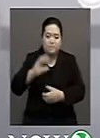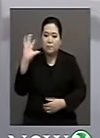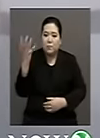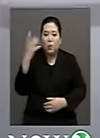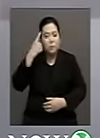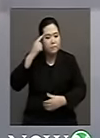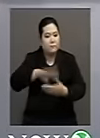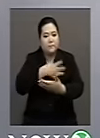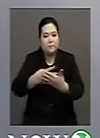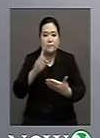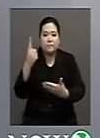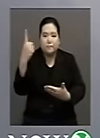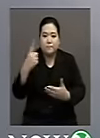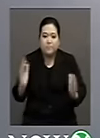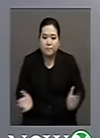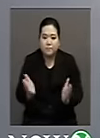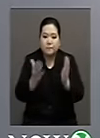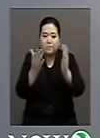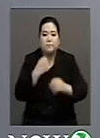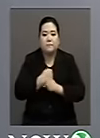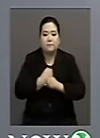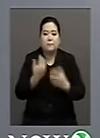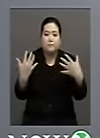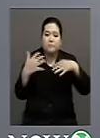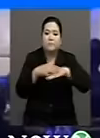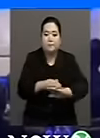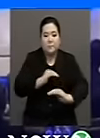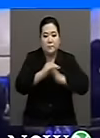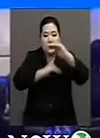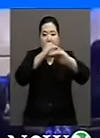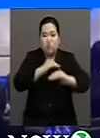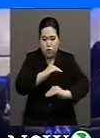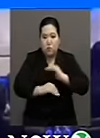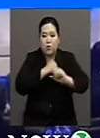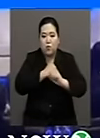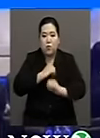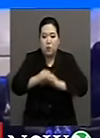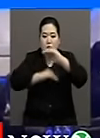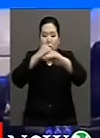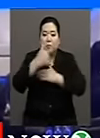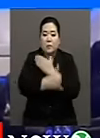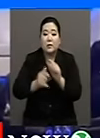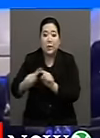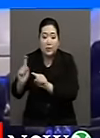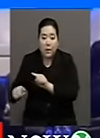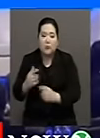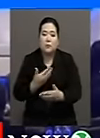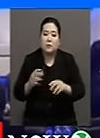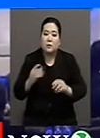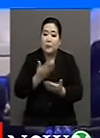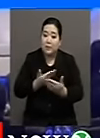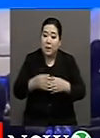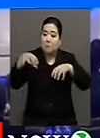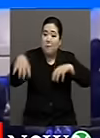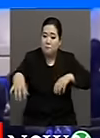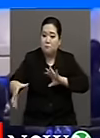ทางการพัฒนาใหม่แล้วก็เน้นย้ำถึงการมีส่วนร่วมของประเทศกำลังพัฒนาในสถาปัตยกรรมทางการเงินระหว่างประเทศเพิ่มความ